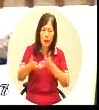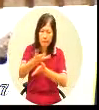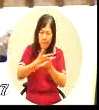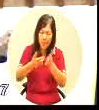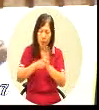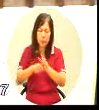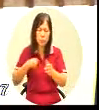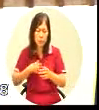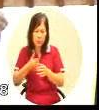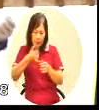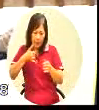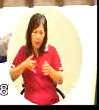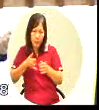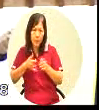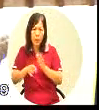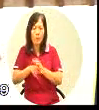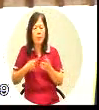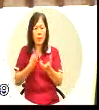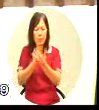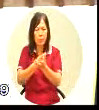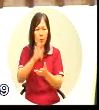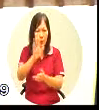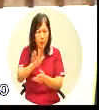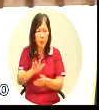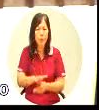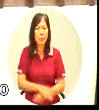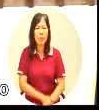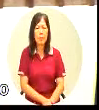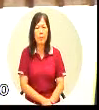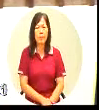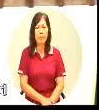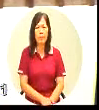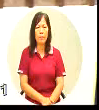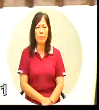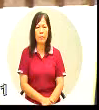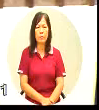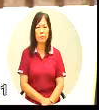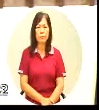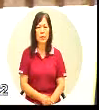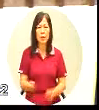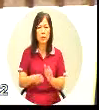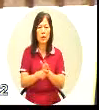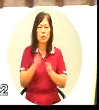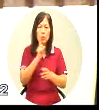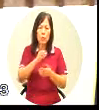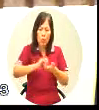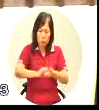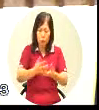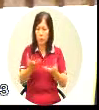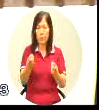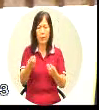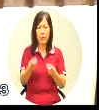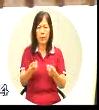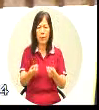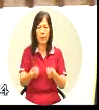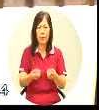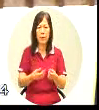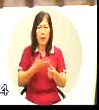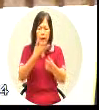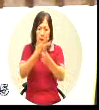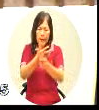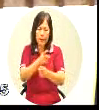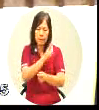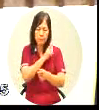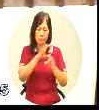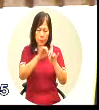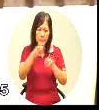边啊尔，就列席嘛，列席讲难听一点其实是没有太大的决定权，不过我想我们要发挥我们